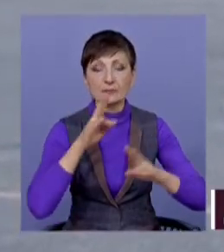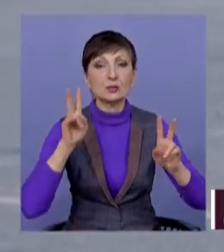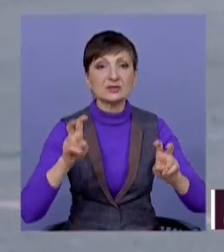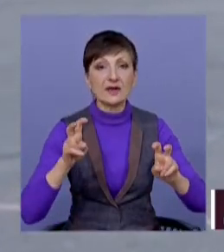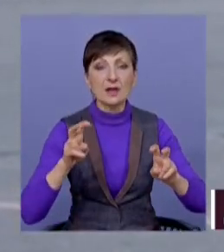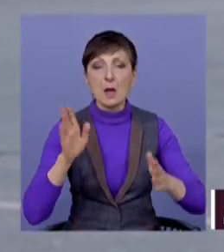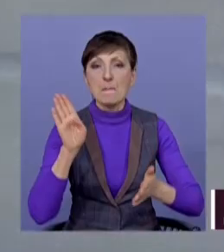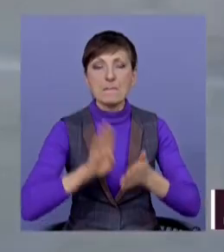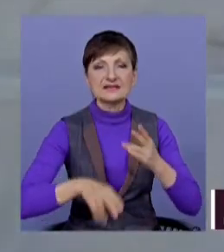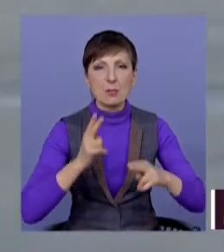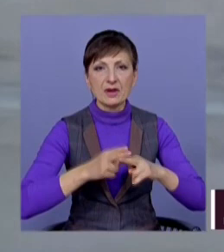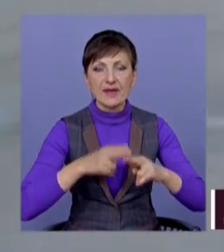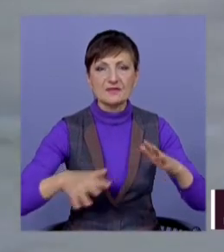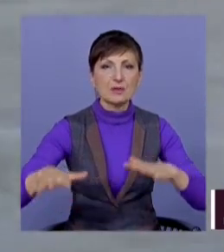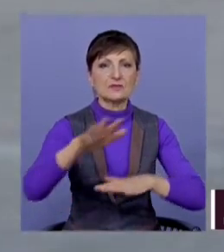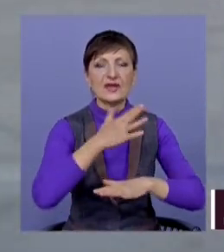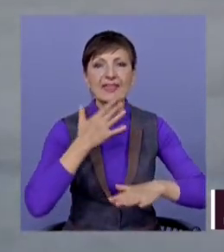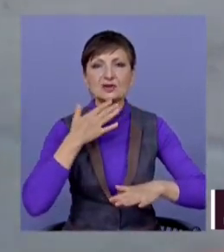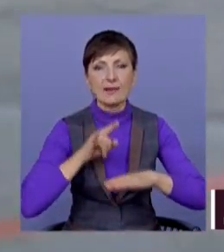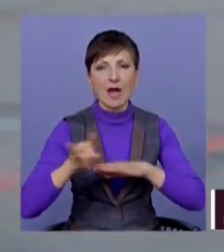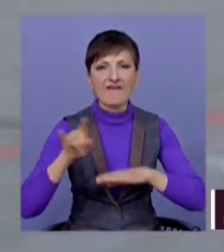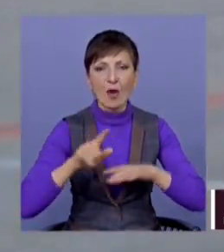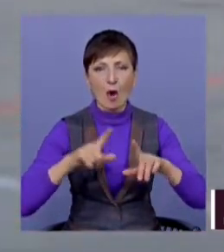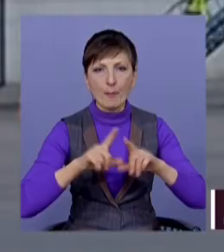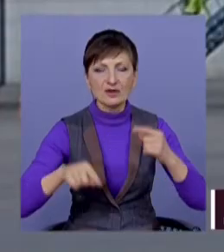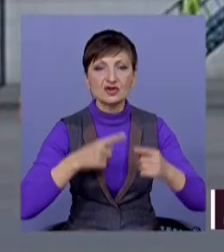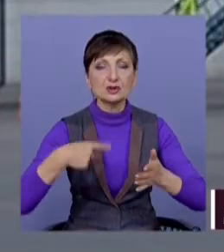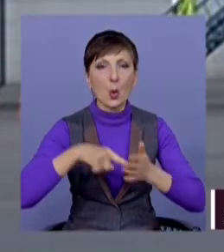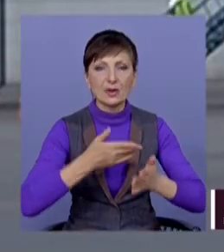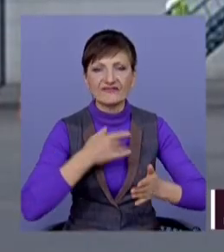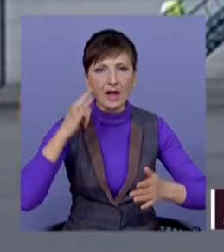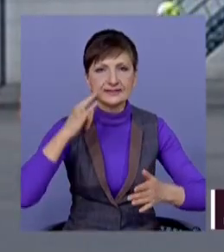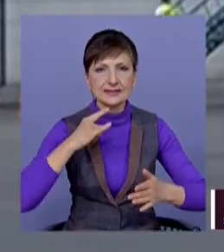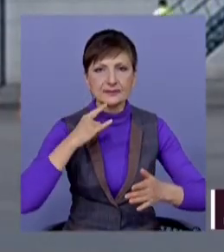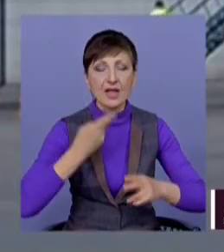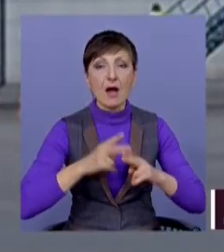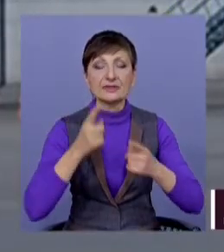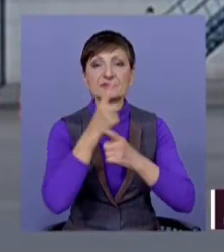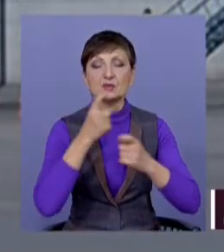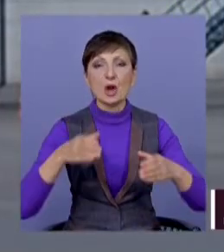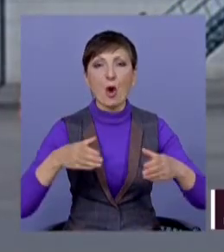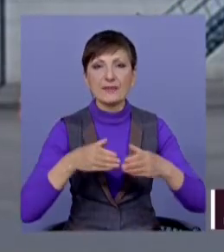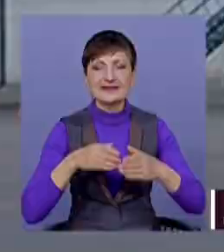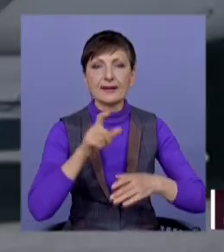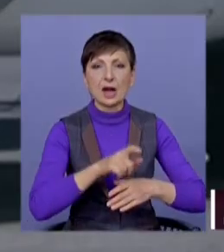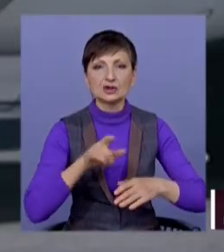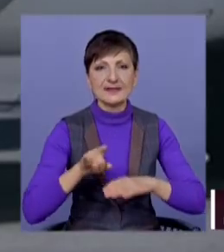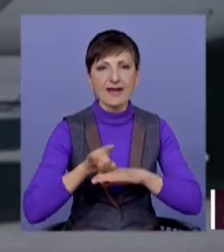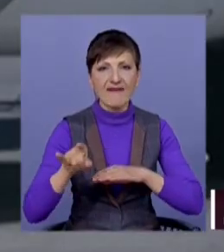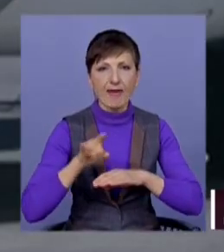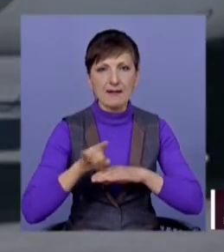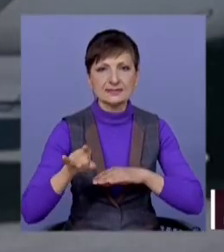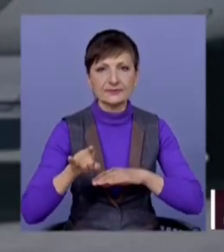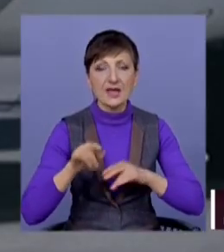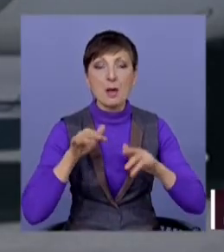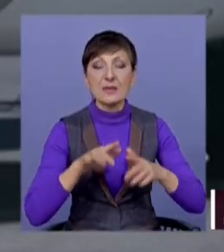подразумевают беспрепятственное перемещение иностранных авиакомпаний через города нашей страны. Об этом сообщили в Комитете гражданской авиации.